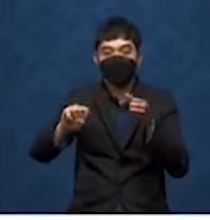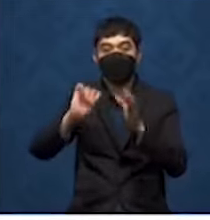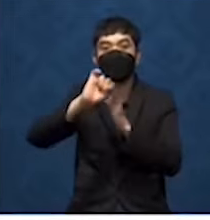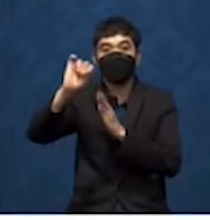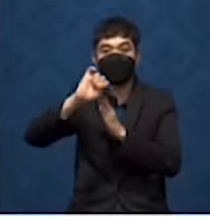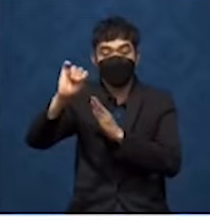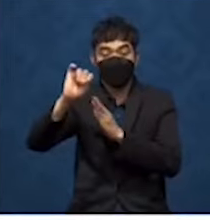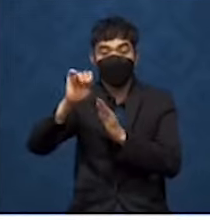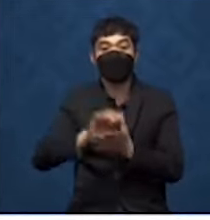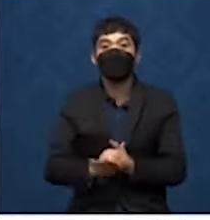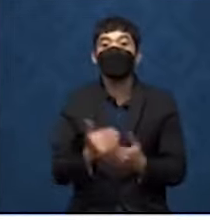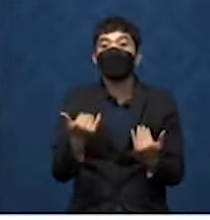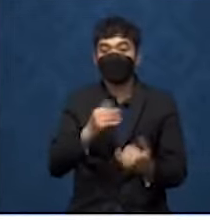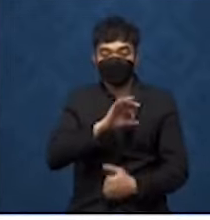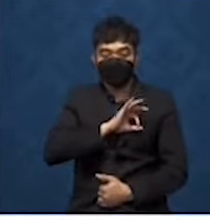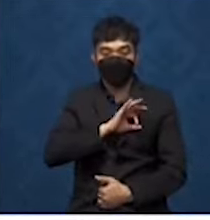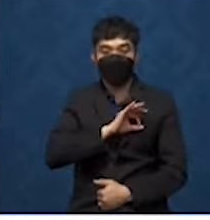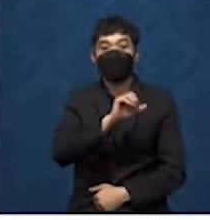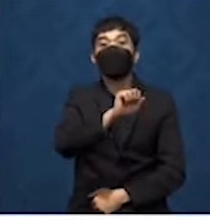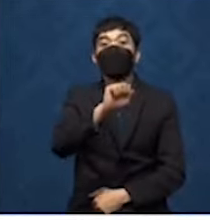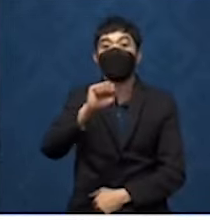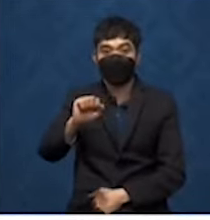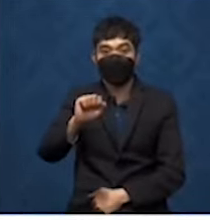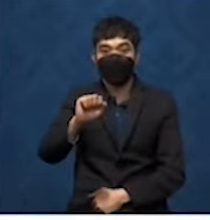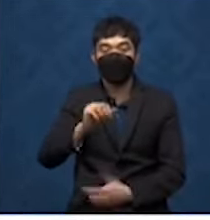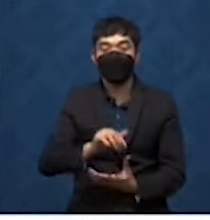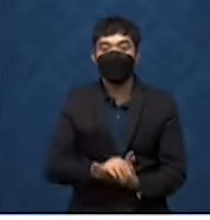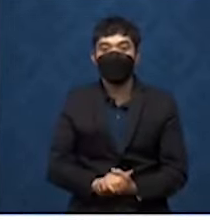ายฐานะสมาชิกรัฐสภา